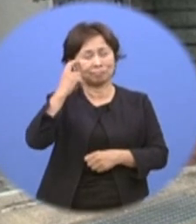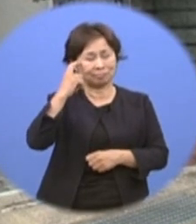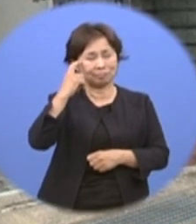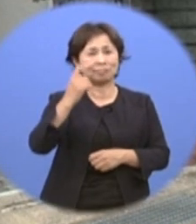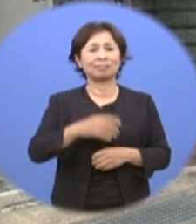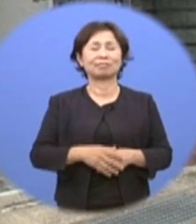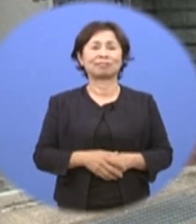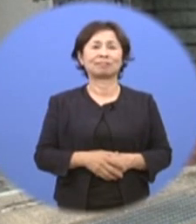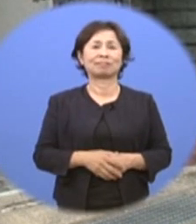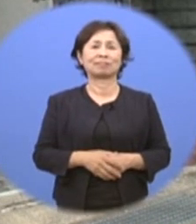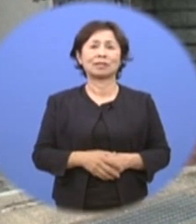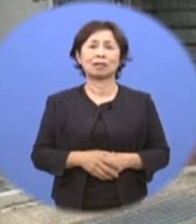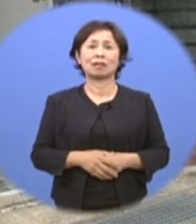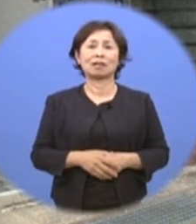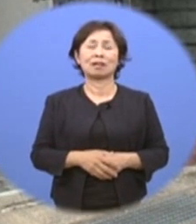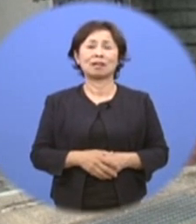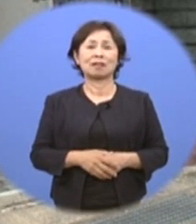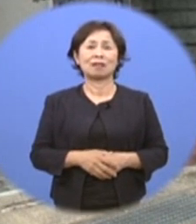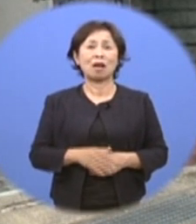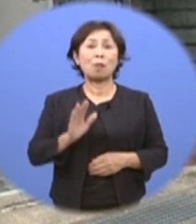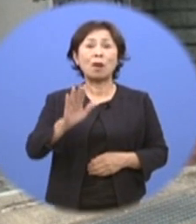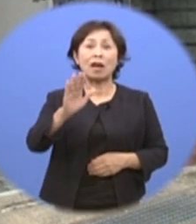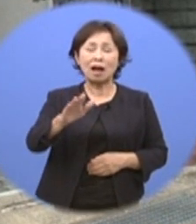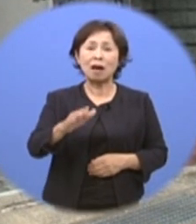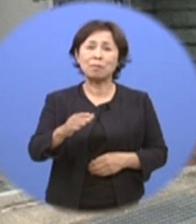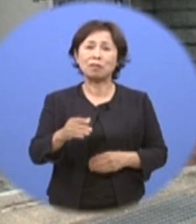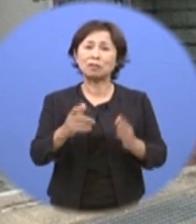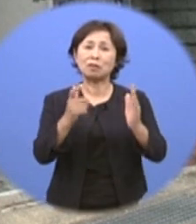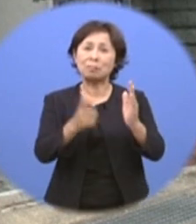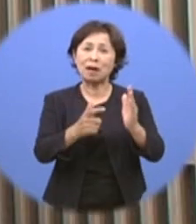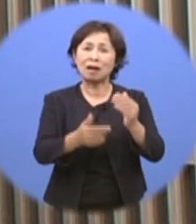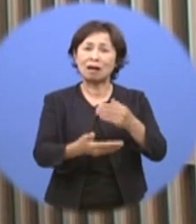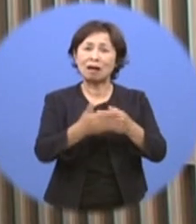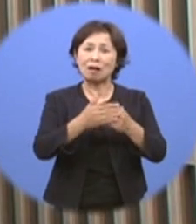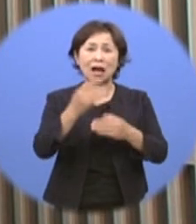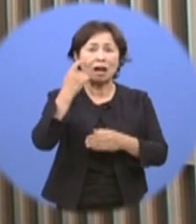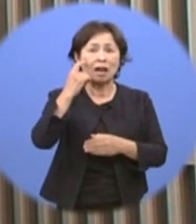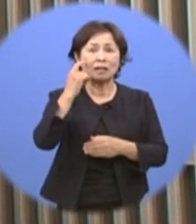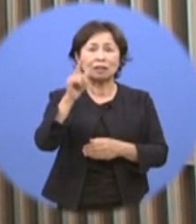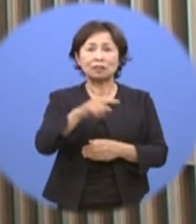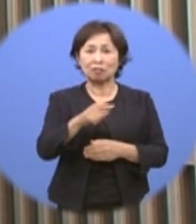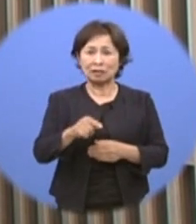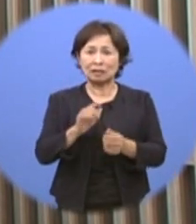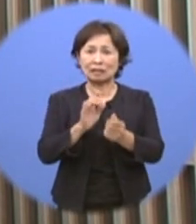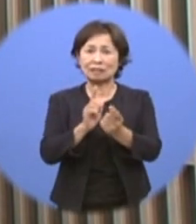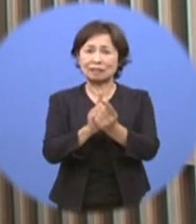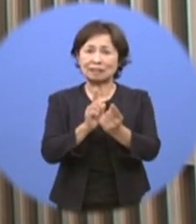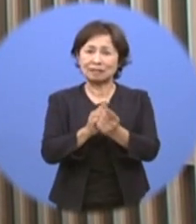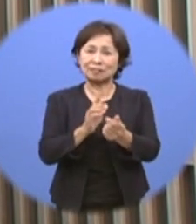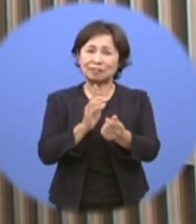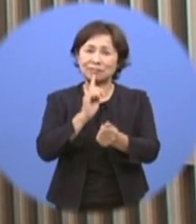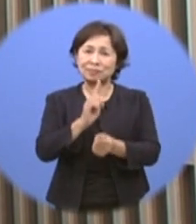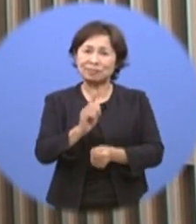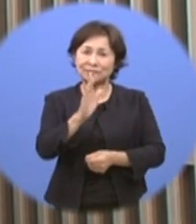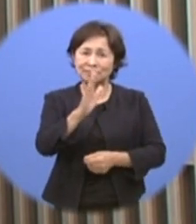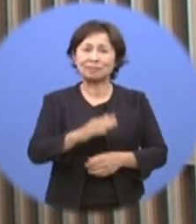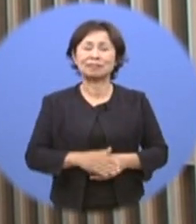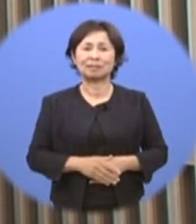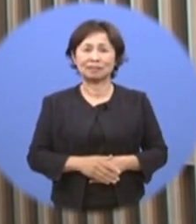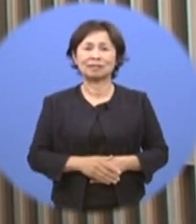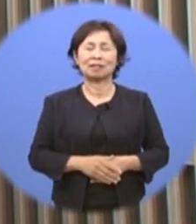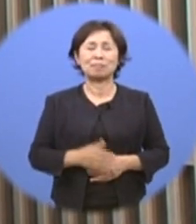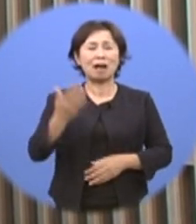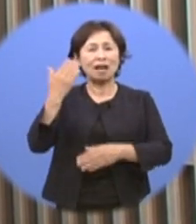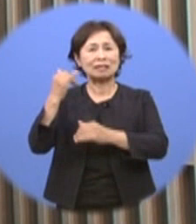強を考えている方への助言をお願いします。 今回のようなこういう伝統工法や、現在